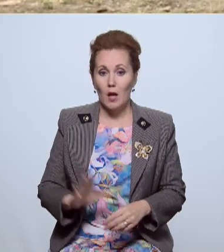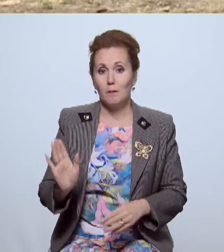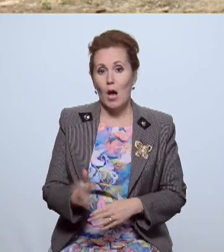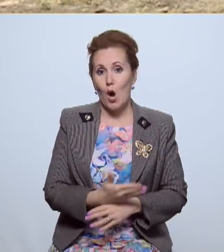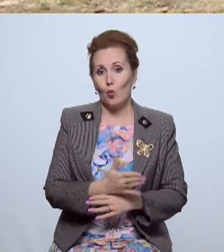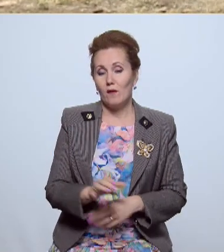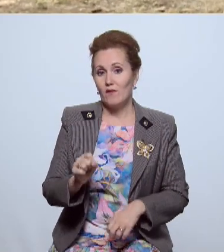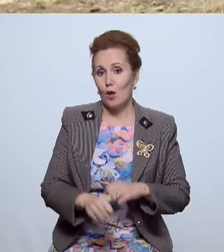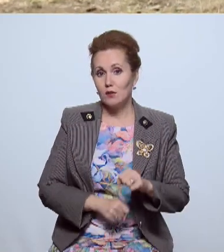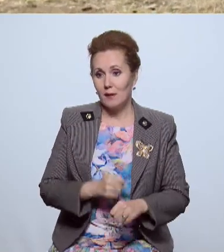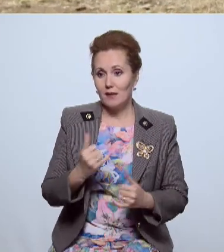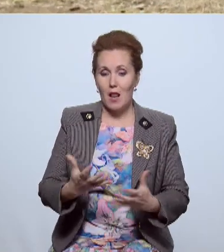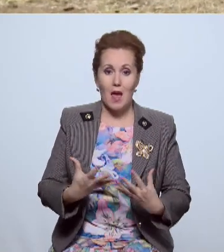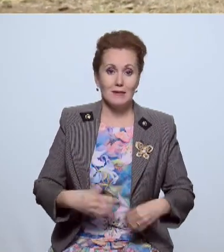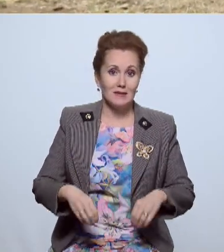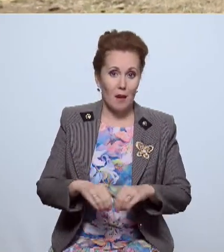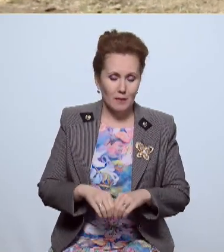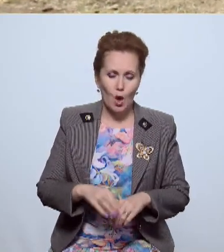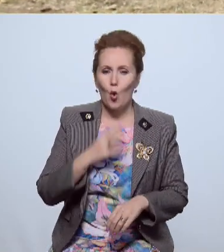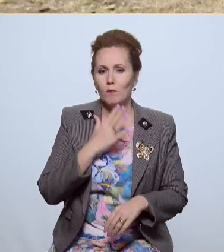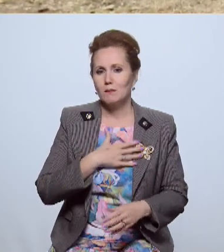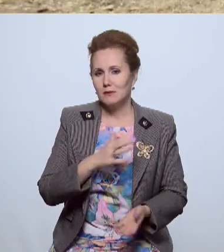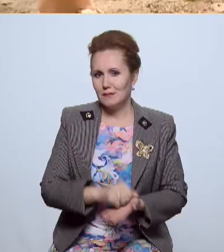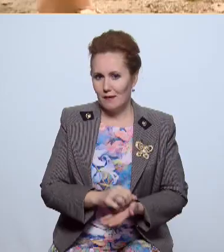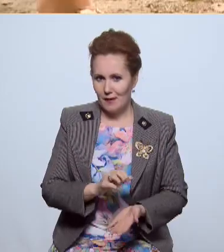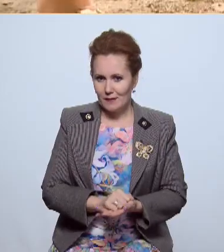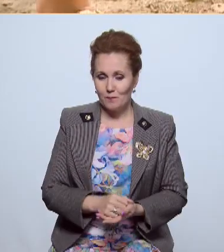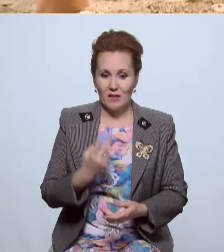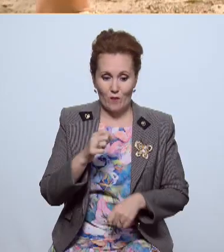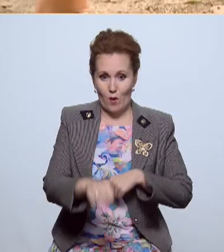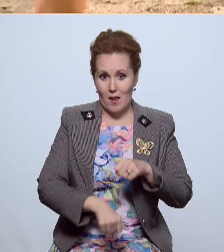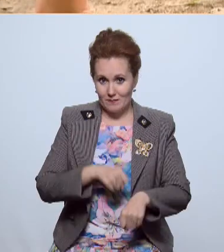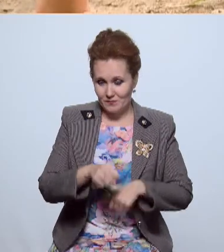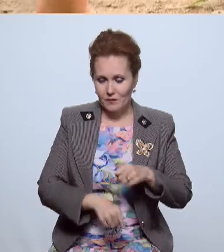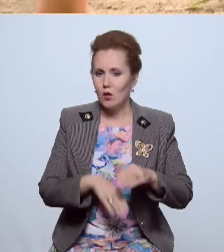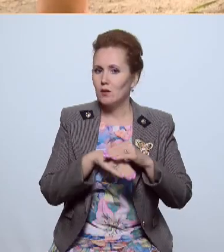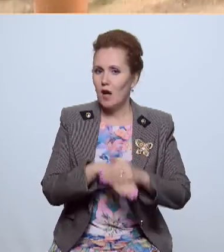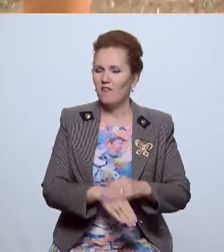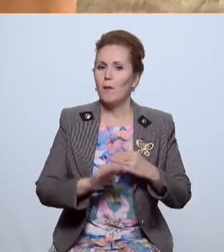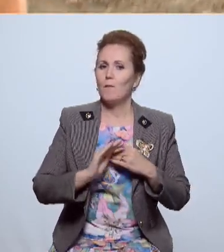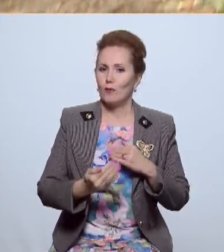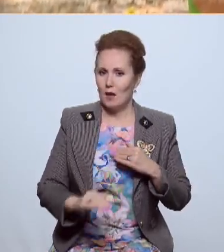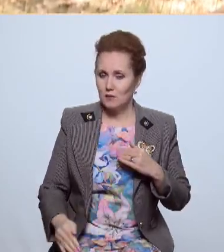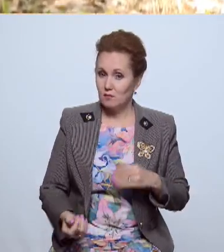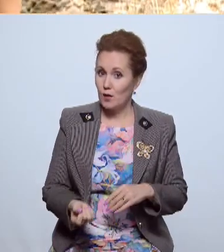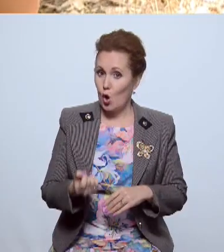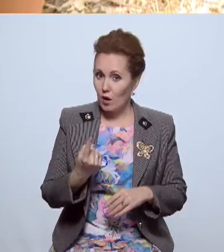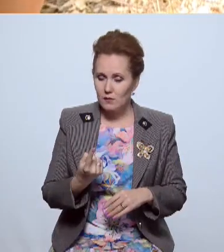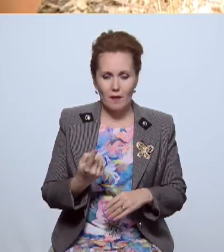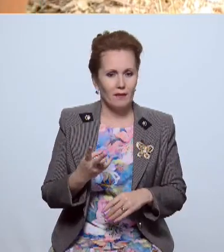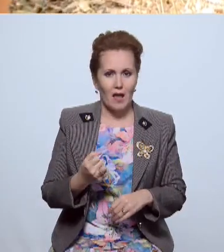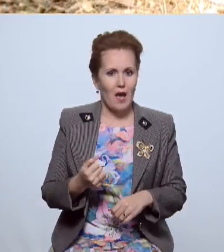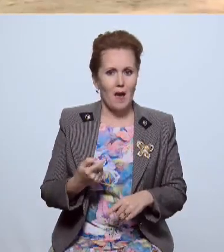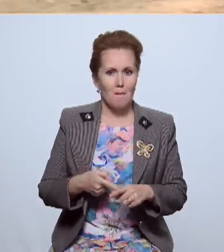Прогулки на велосипедах для семьи Елены Рупасовой – любимое занятие. Двухколесный транспорт хранят в подъезде. Оказалось, это не